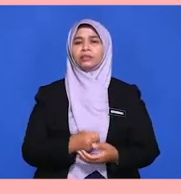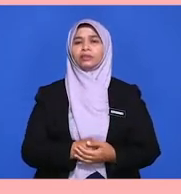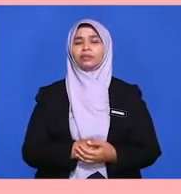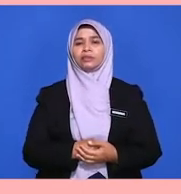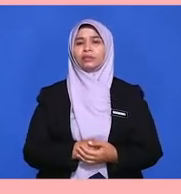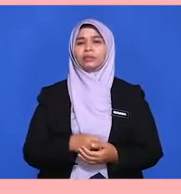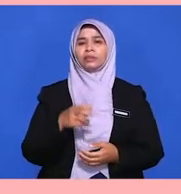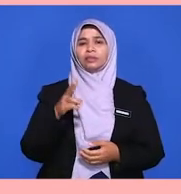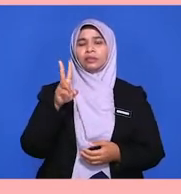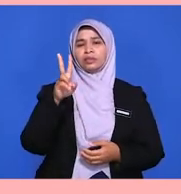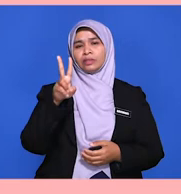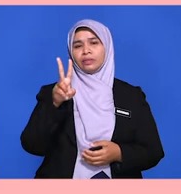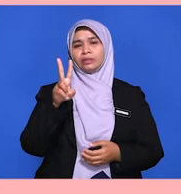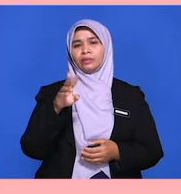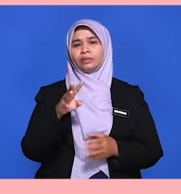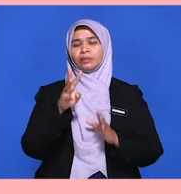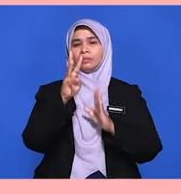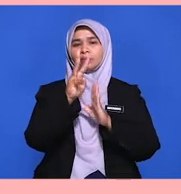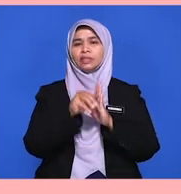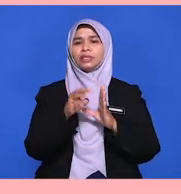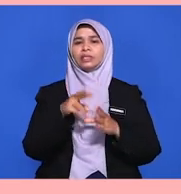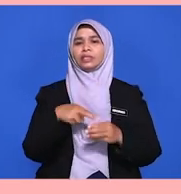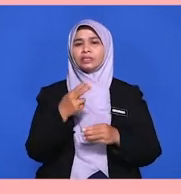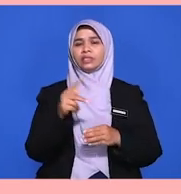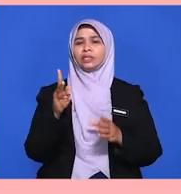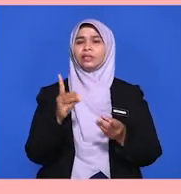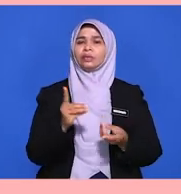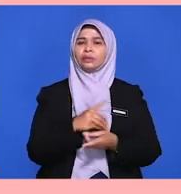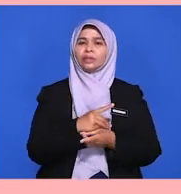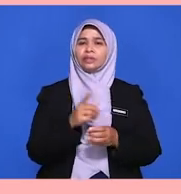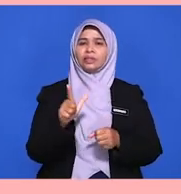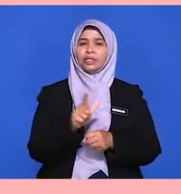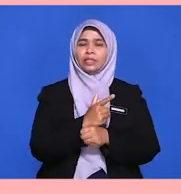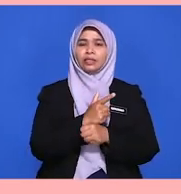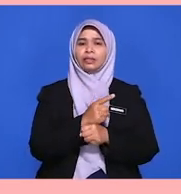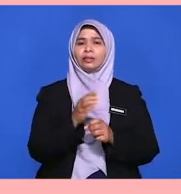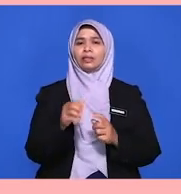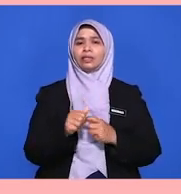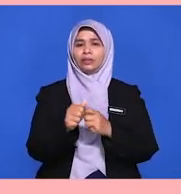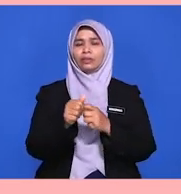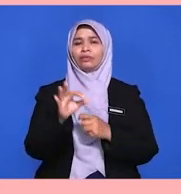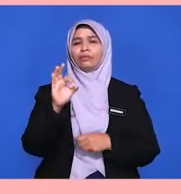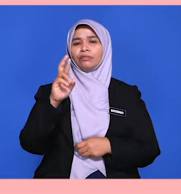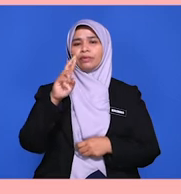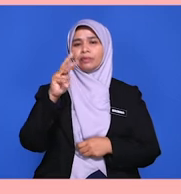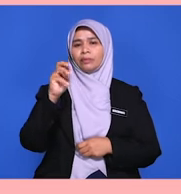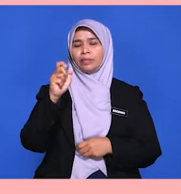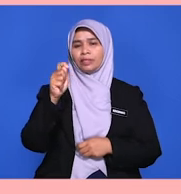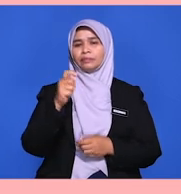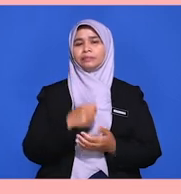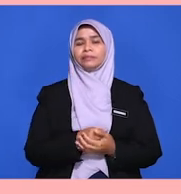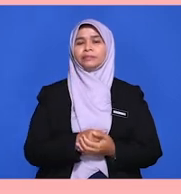Yang kedua, dapat menghasilkan dokumentasi lengkap mengikut format.